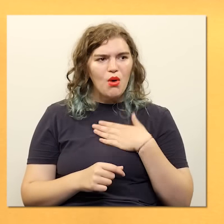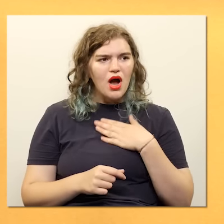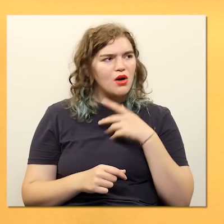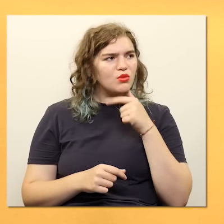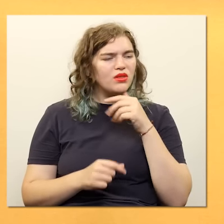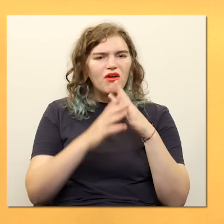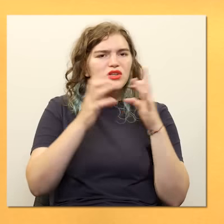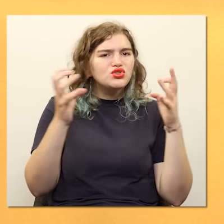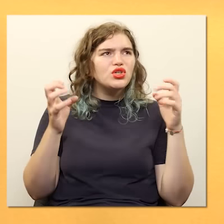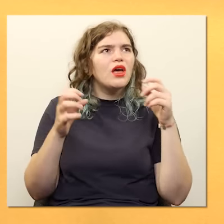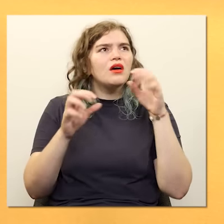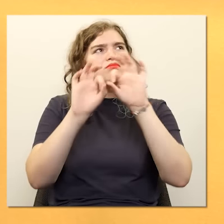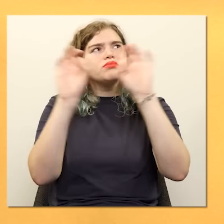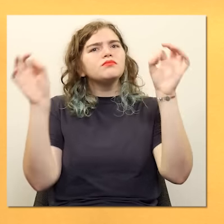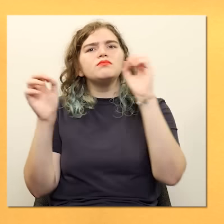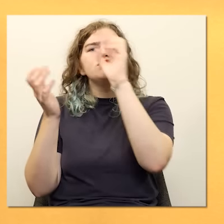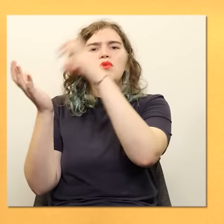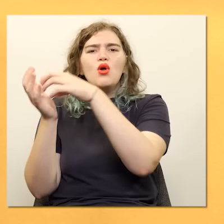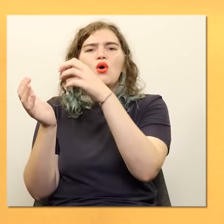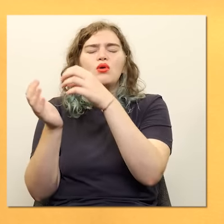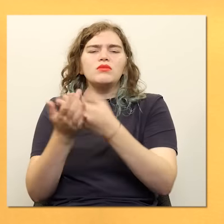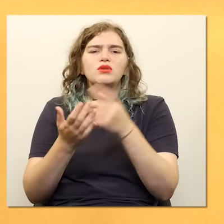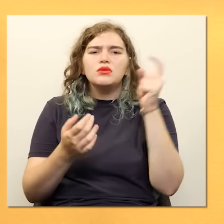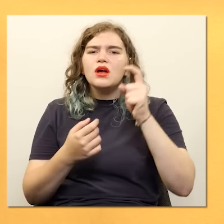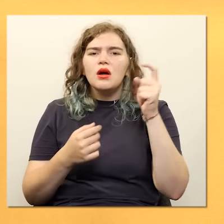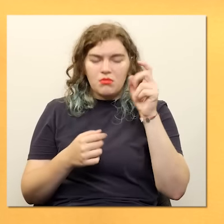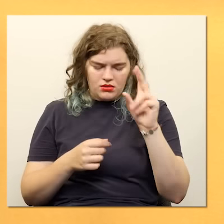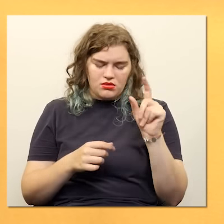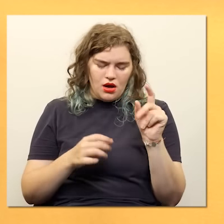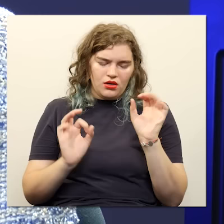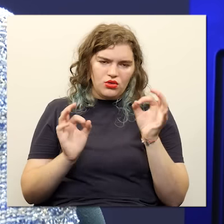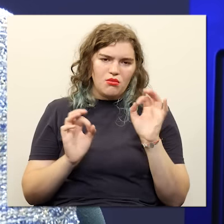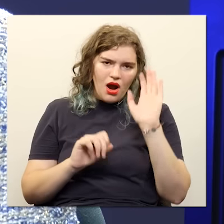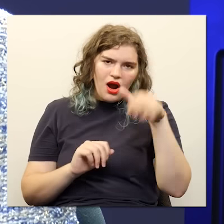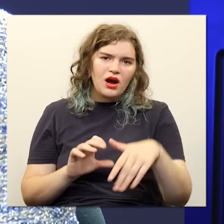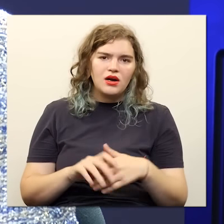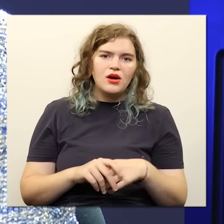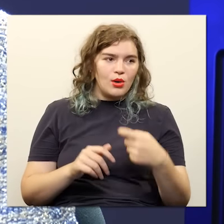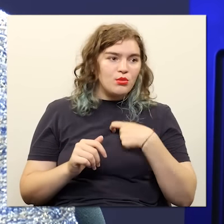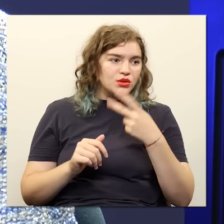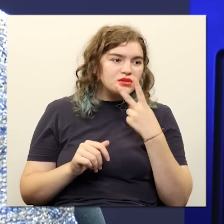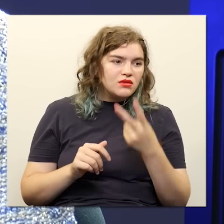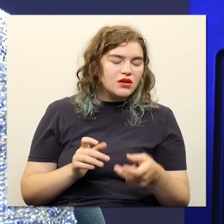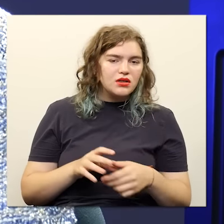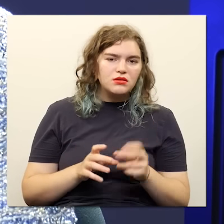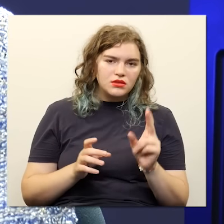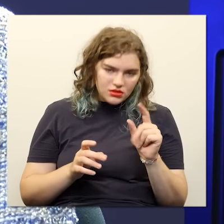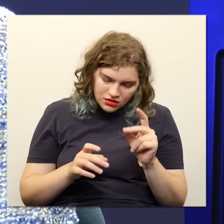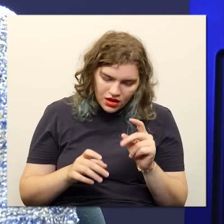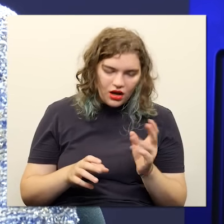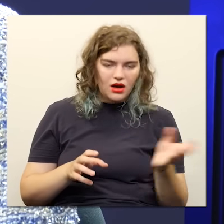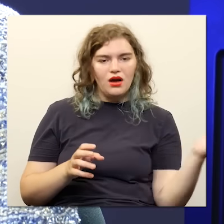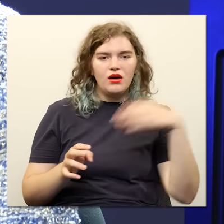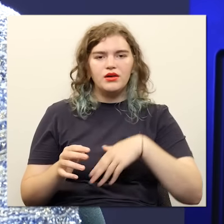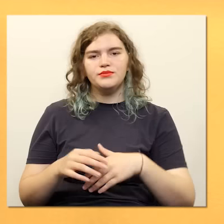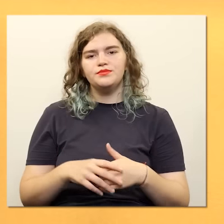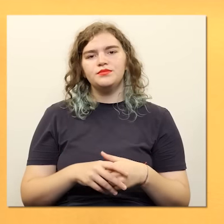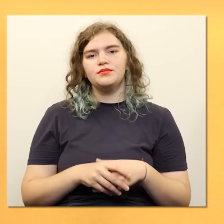eu am o rudă aici în cer? Da, sigur că ai. Și pot să o văd?